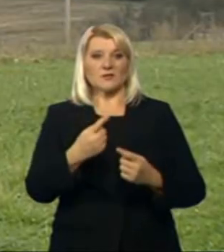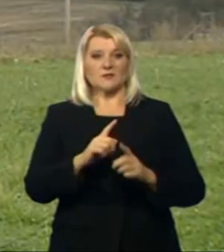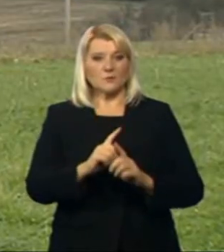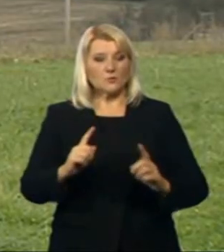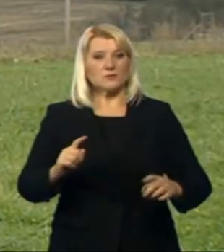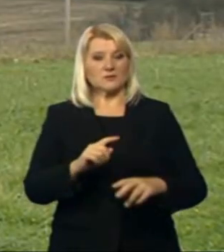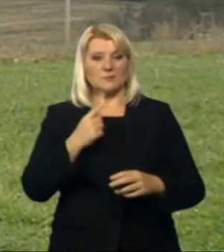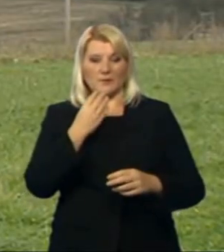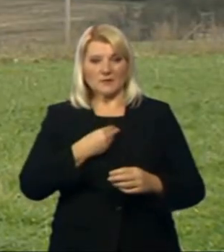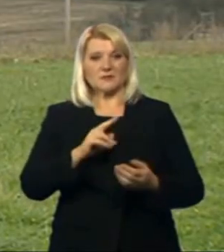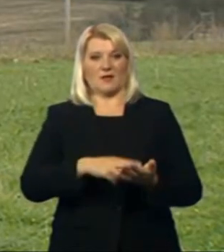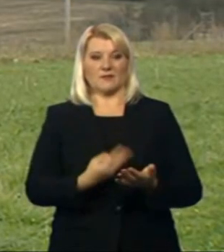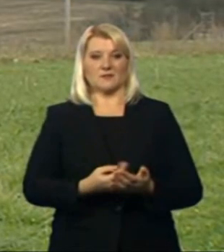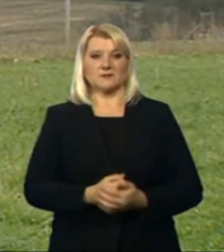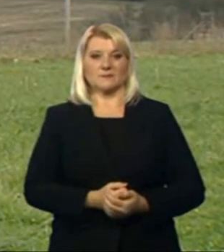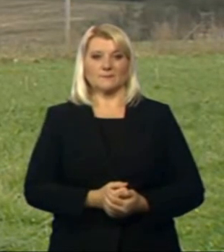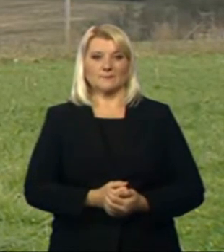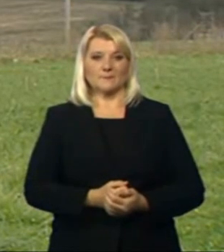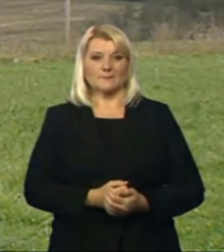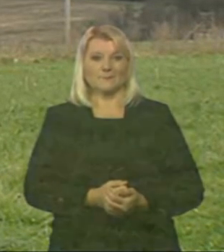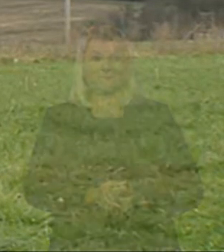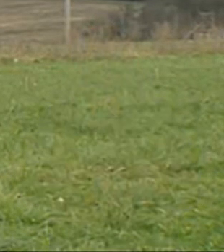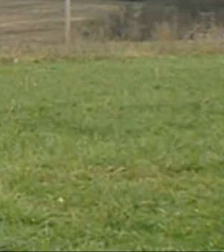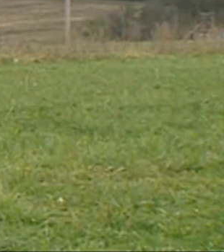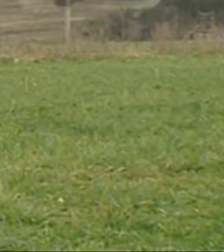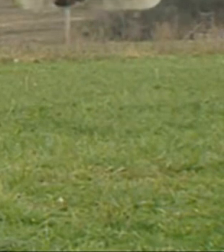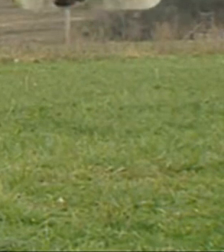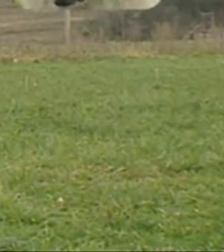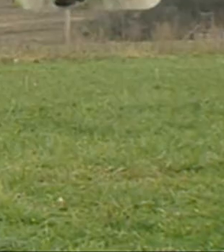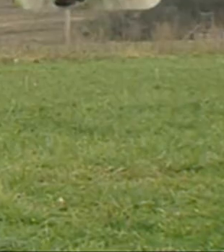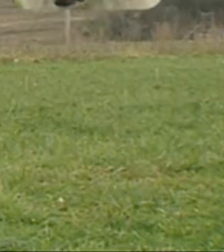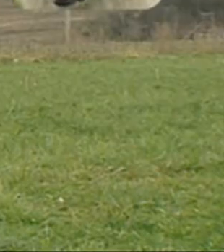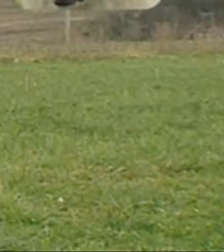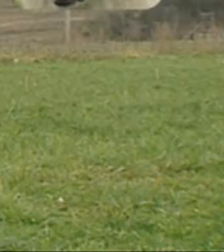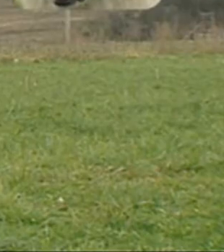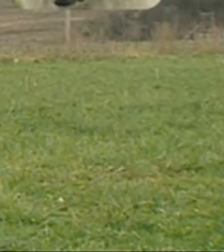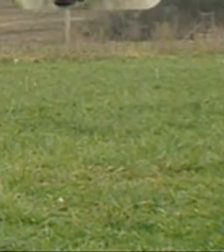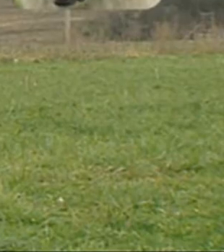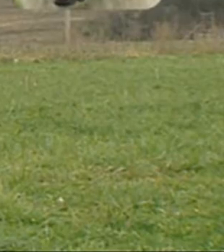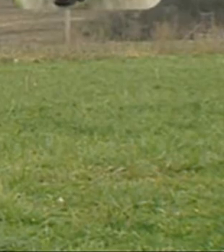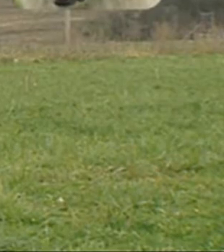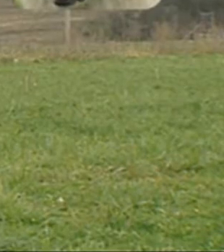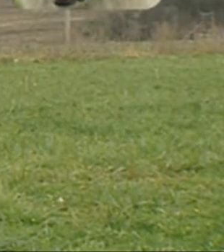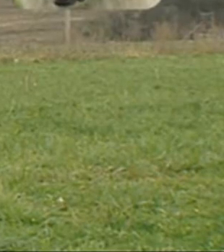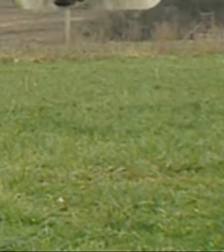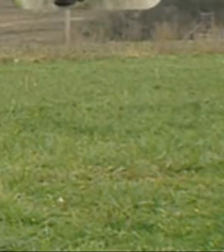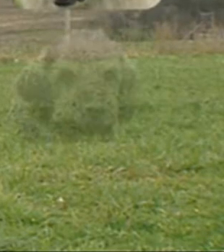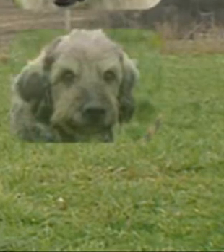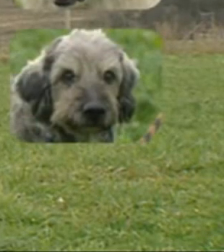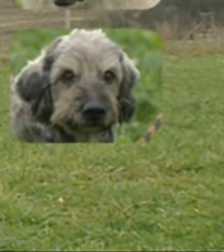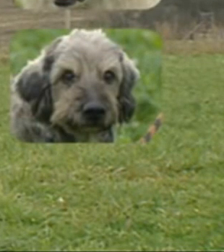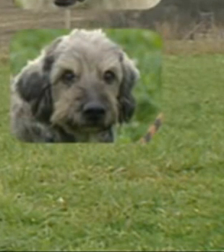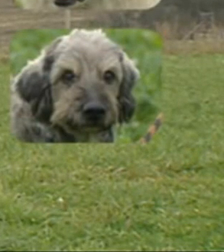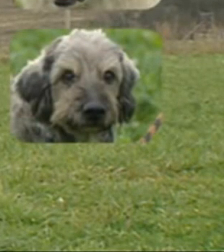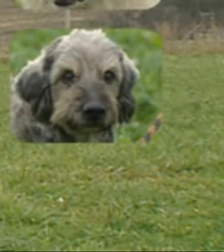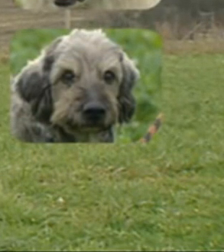Pejsky najdete na adrese Psí útulek mikroregionu Radnicko, Němčovice. Chcete-li se o vybraném